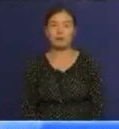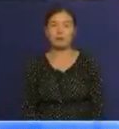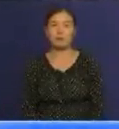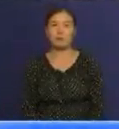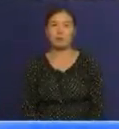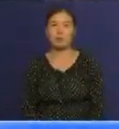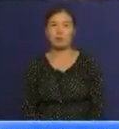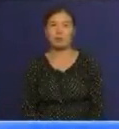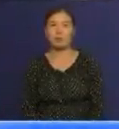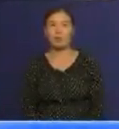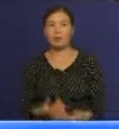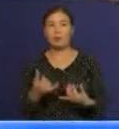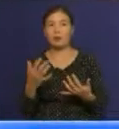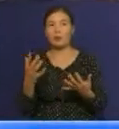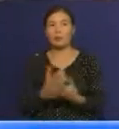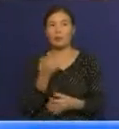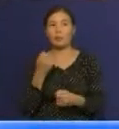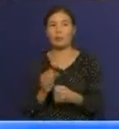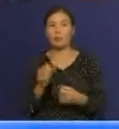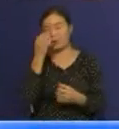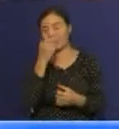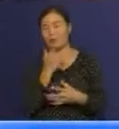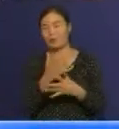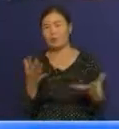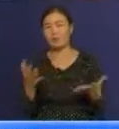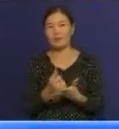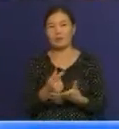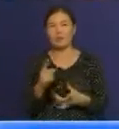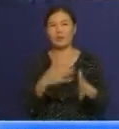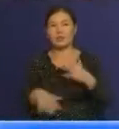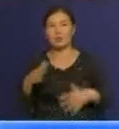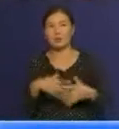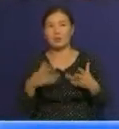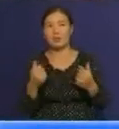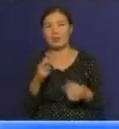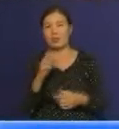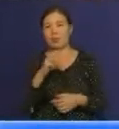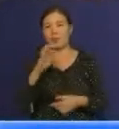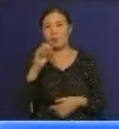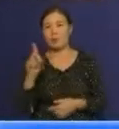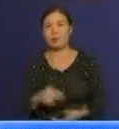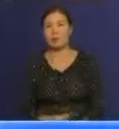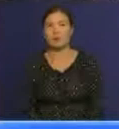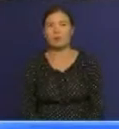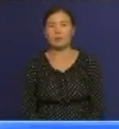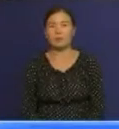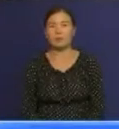Жұлдызымыз оңынан туып, Аламан бәйге бізге беріп тұр екен бас жүлде. Қуаныштымын. Байбоздар жасасын. Өсе бер, өне